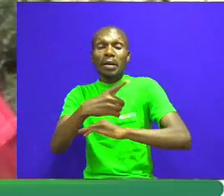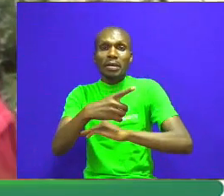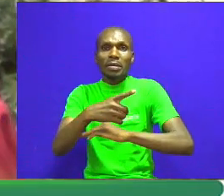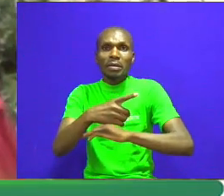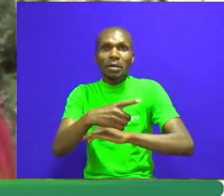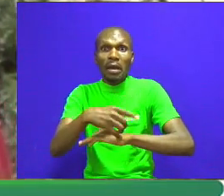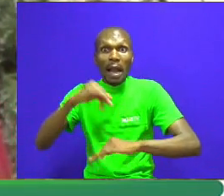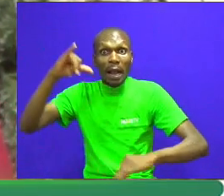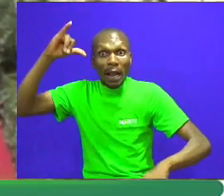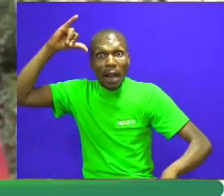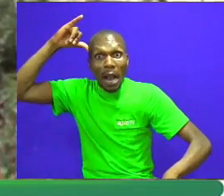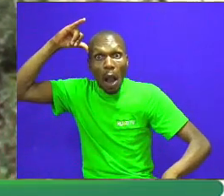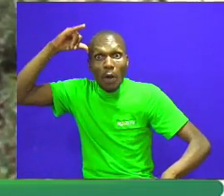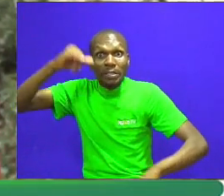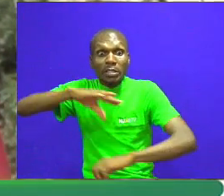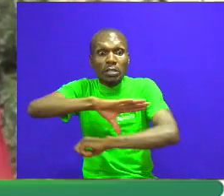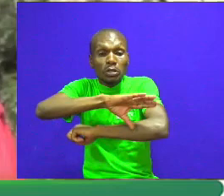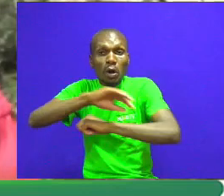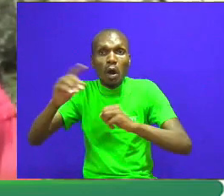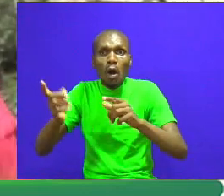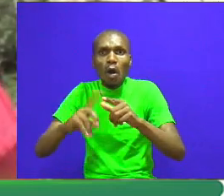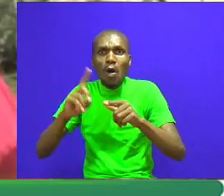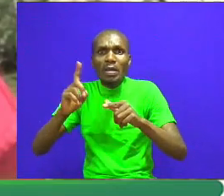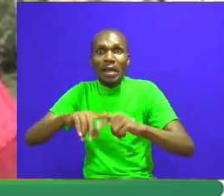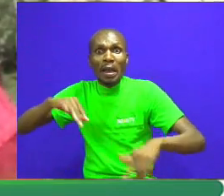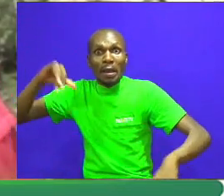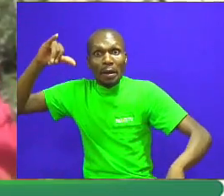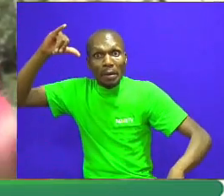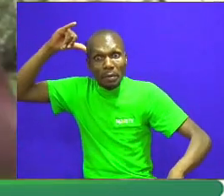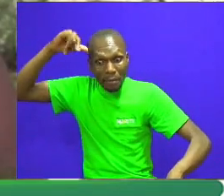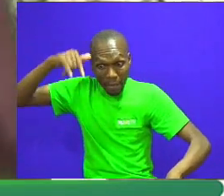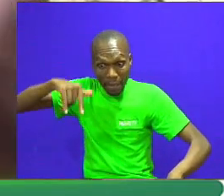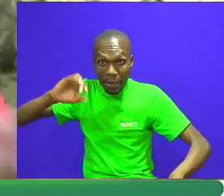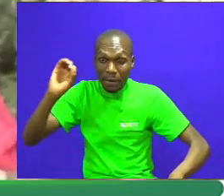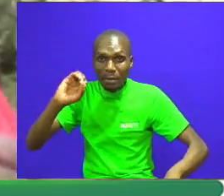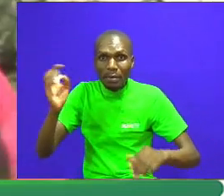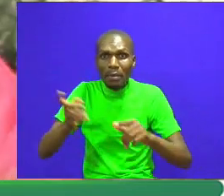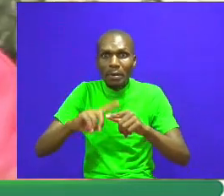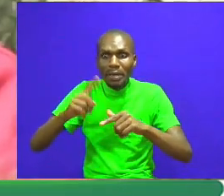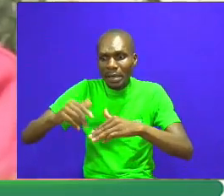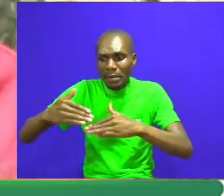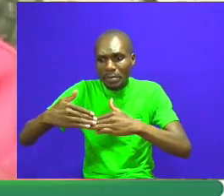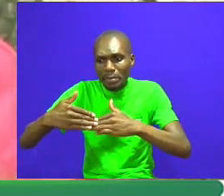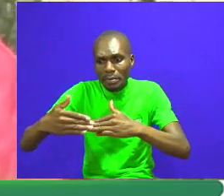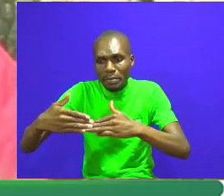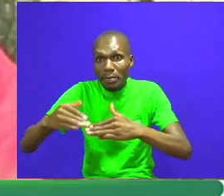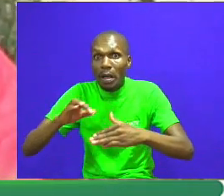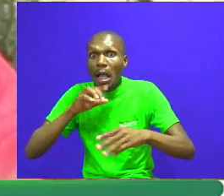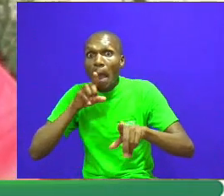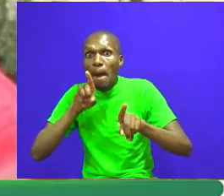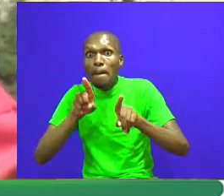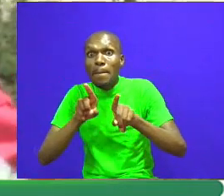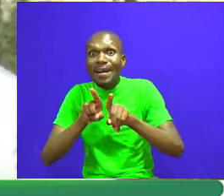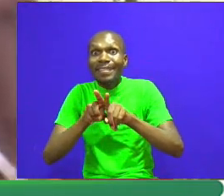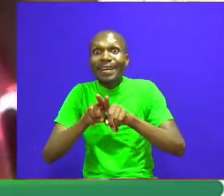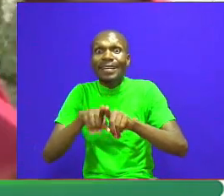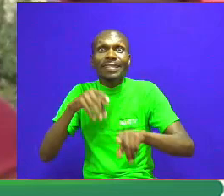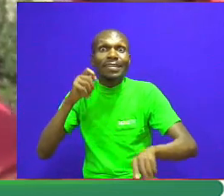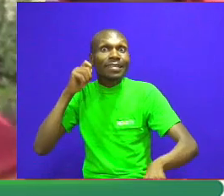zimeenda. Na sieti ngombe zinakuja pande yetu. Tuko na majirani na mandugu zetu wa Rift Fara